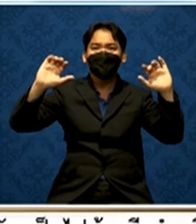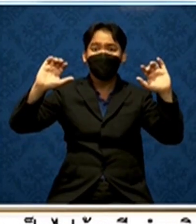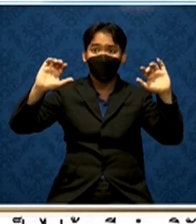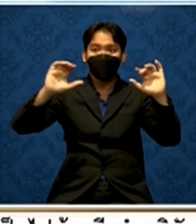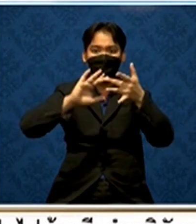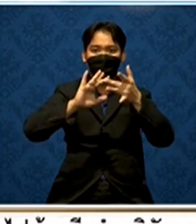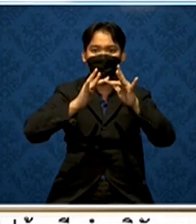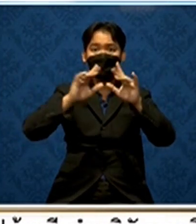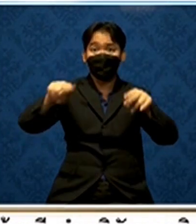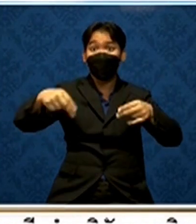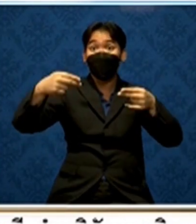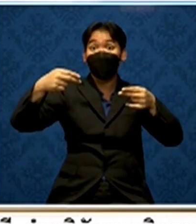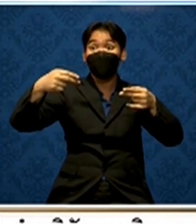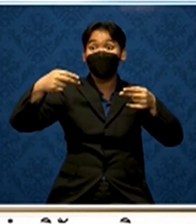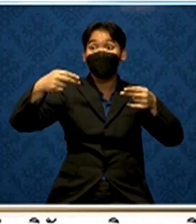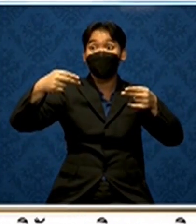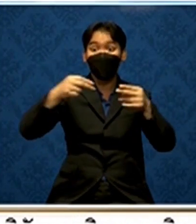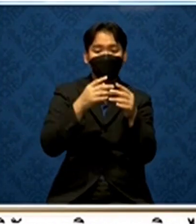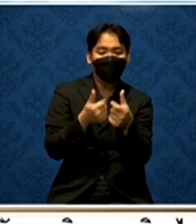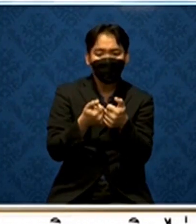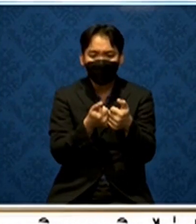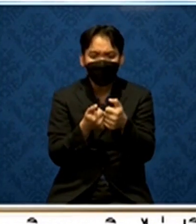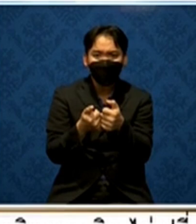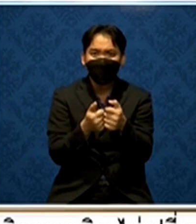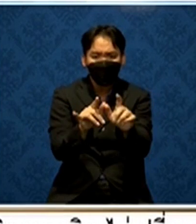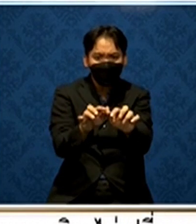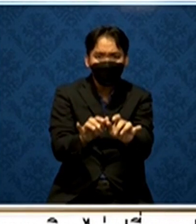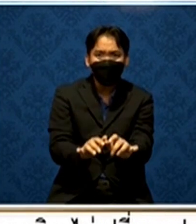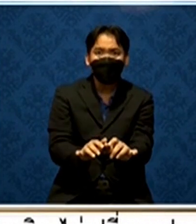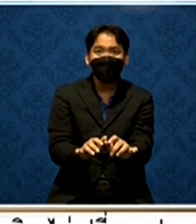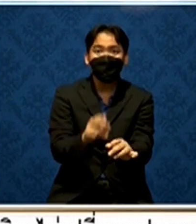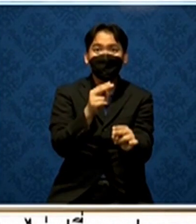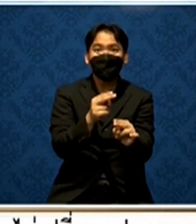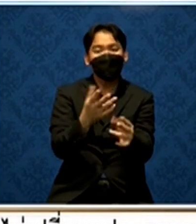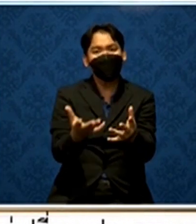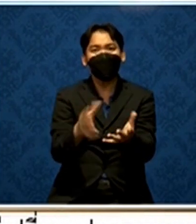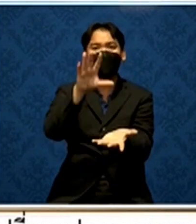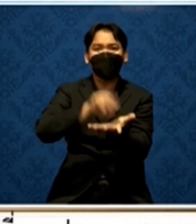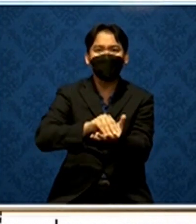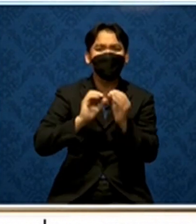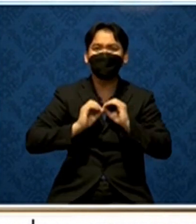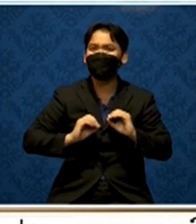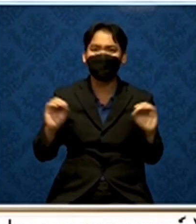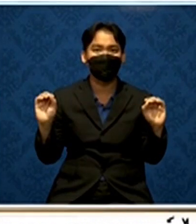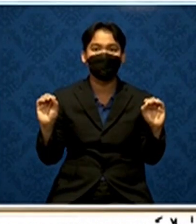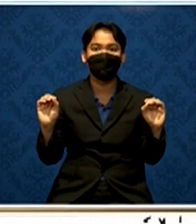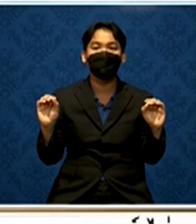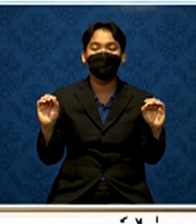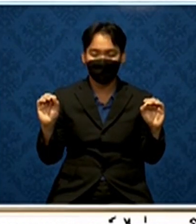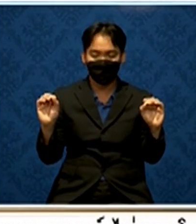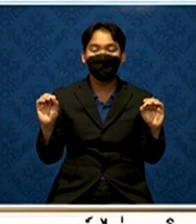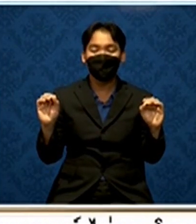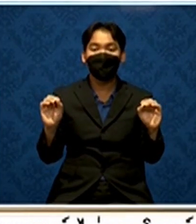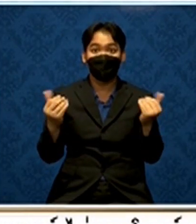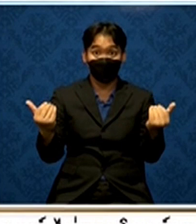ลน์ประวัติการเจ็บป่วยของผู้ป่วยซึ่งสามารถบันทึกแบบดิจิตอลก็ยังไม่เกิดขึ้นในสถาน